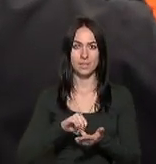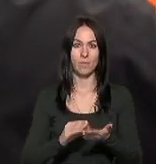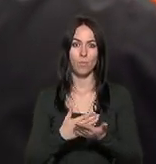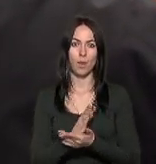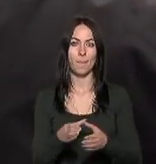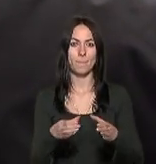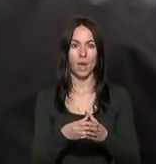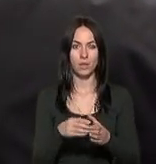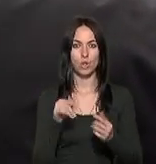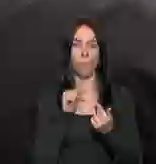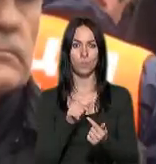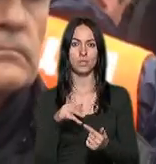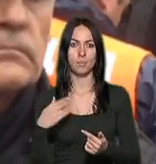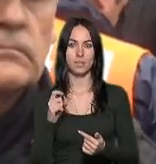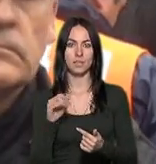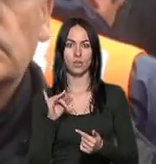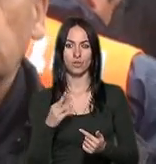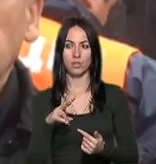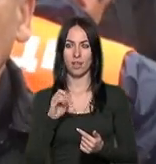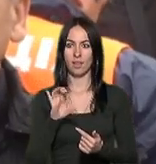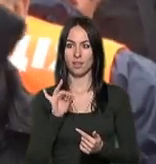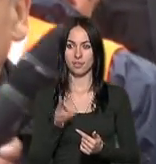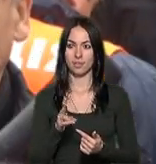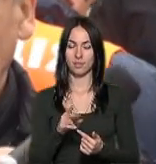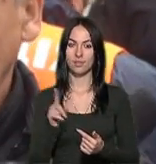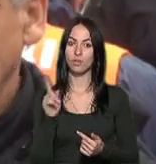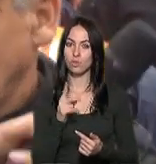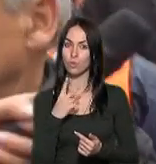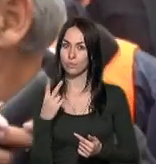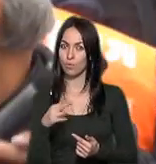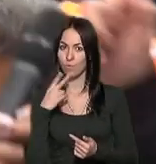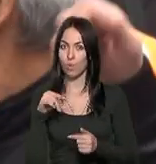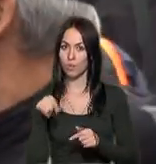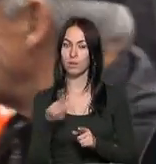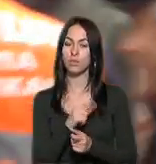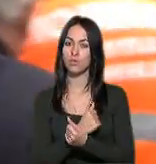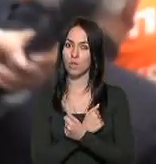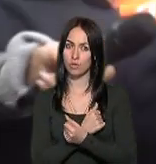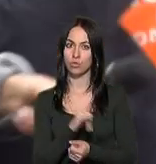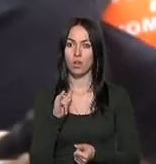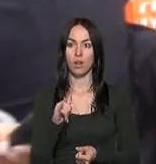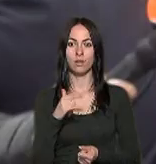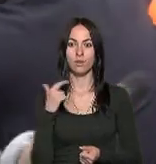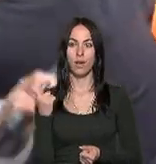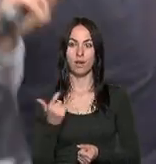за життя» Андрій Лесик. Щоб звернули увагу на те, що, на жаль, у Харкові...